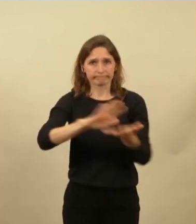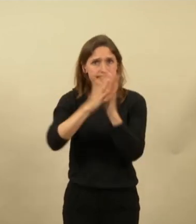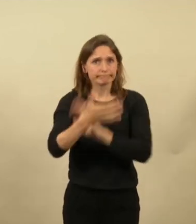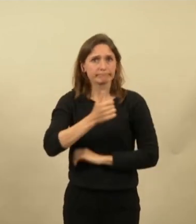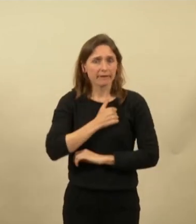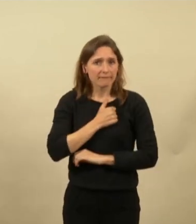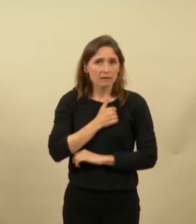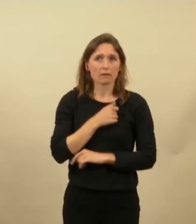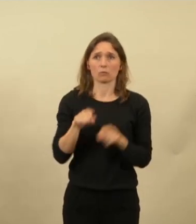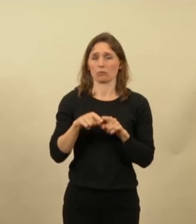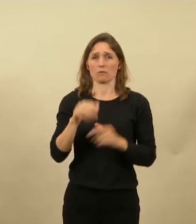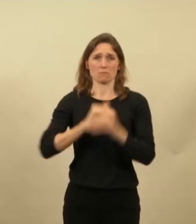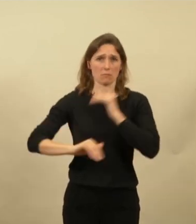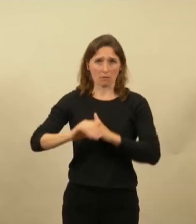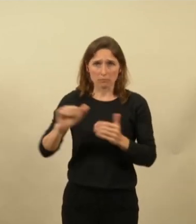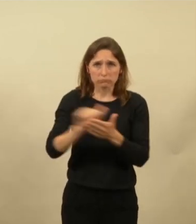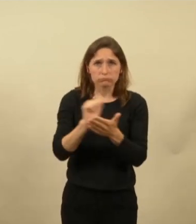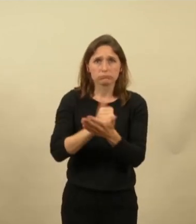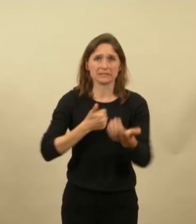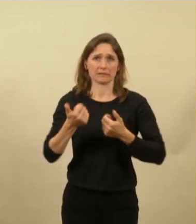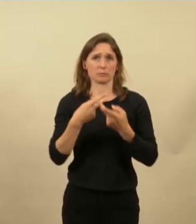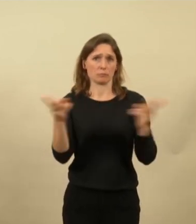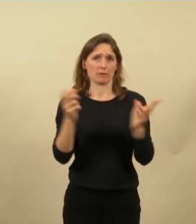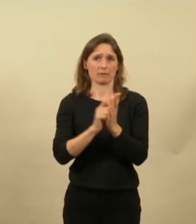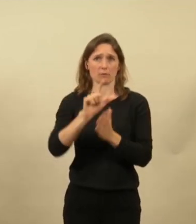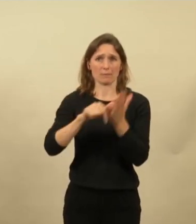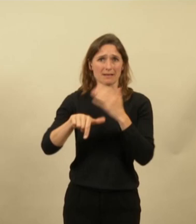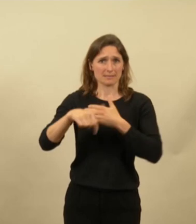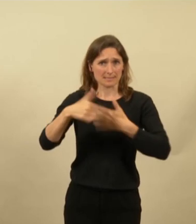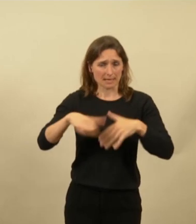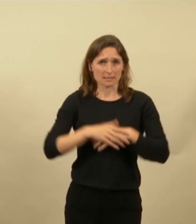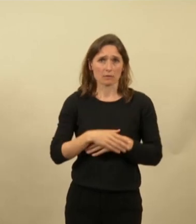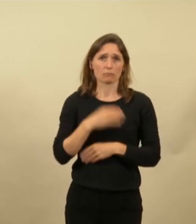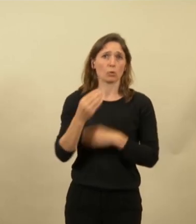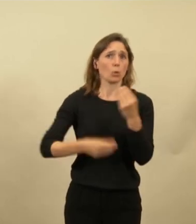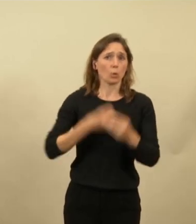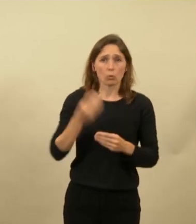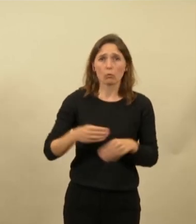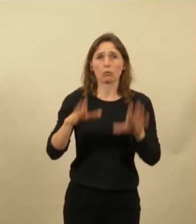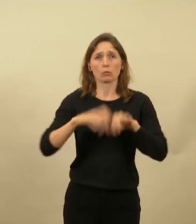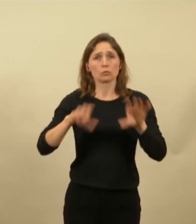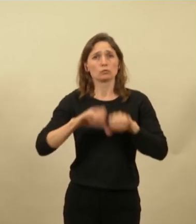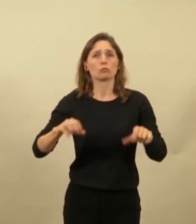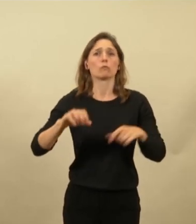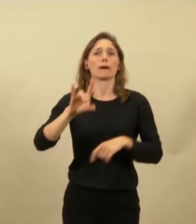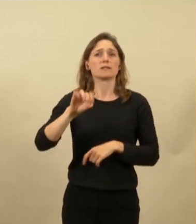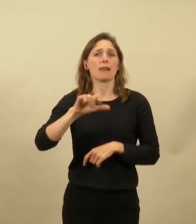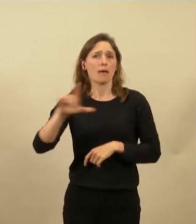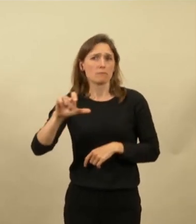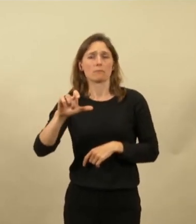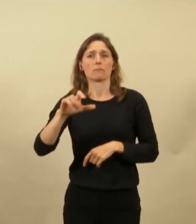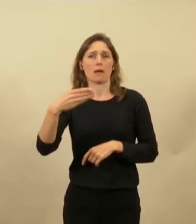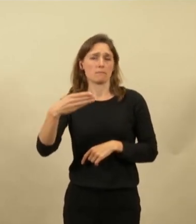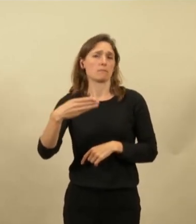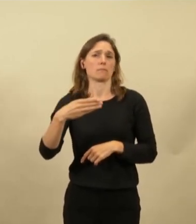plan de destruction donc des services publics en 2016 concernant la réduction et la production donc du logement social concernant